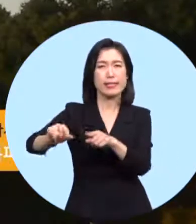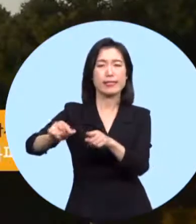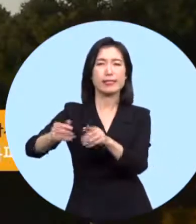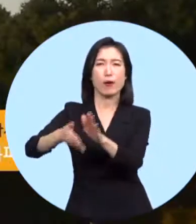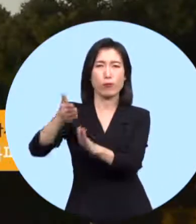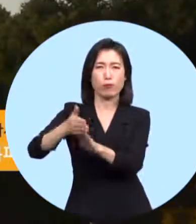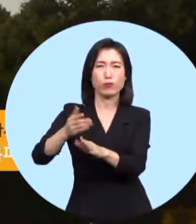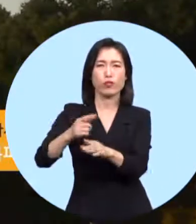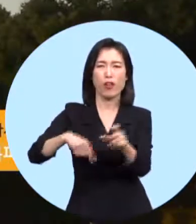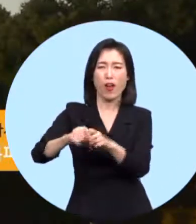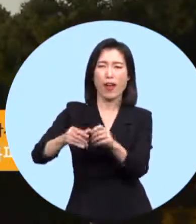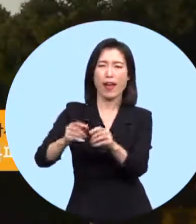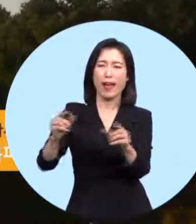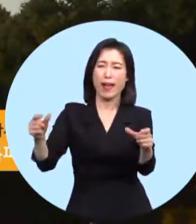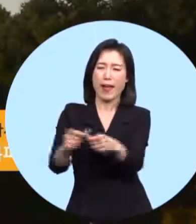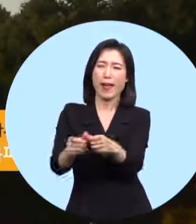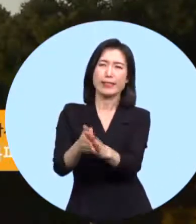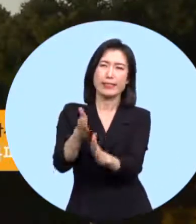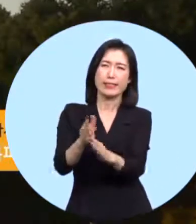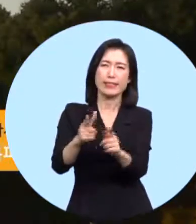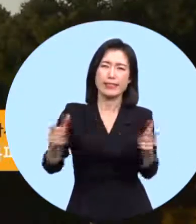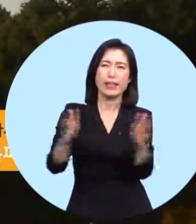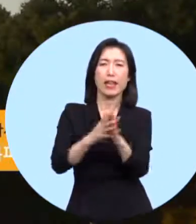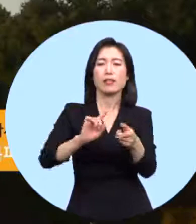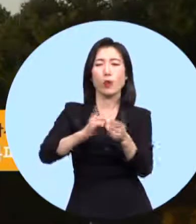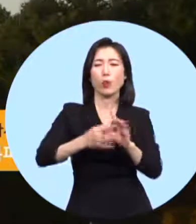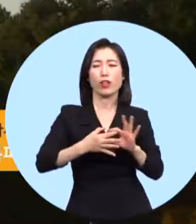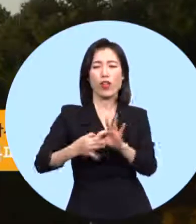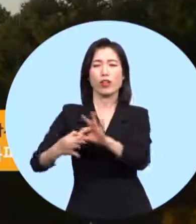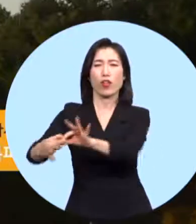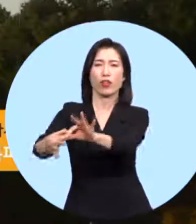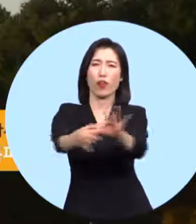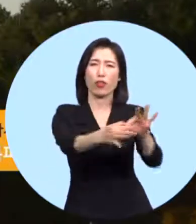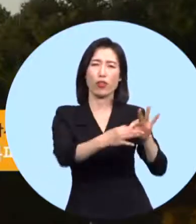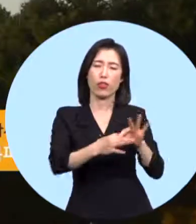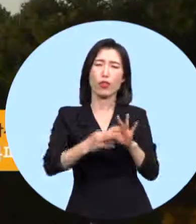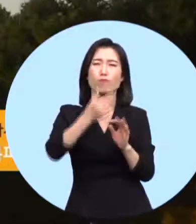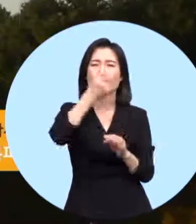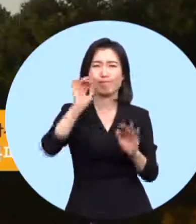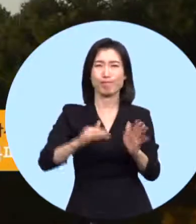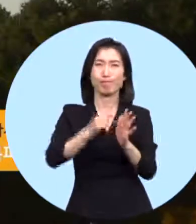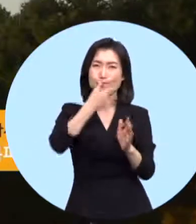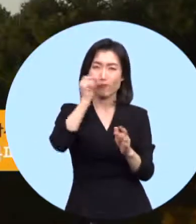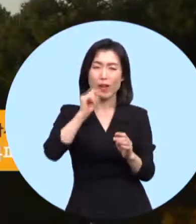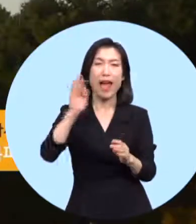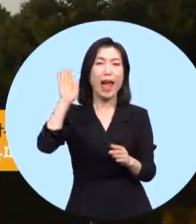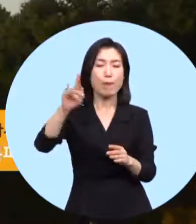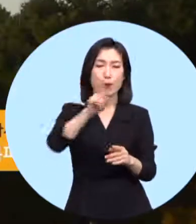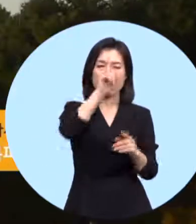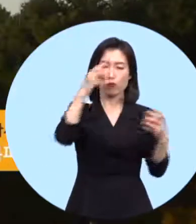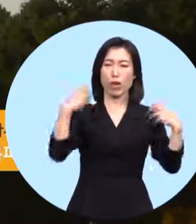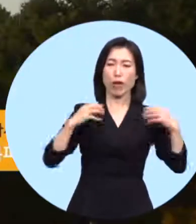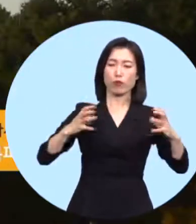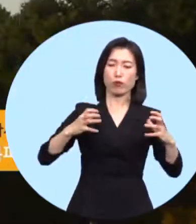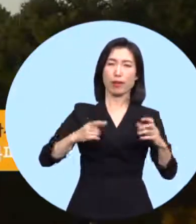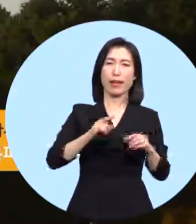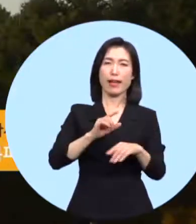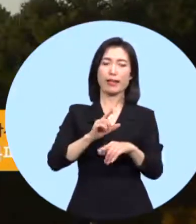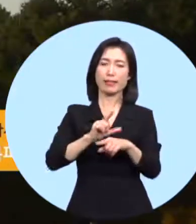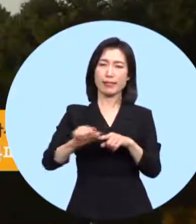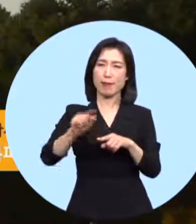소통과 연계가 그동안 부족했습니다. 이 연계성을 어떻게 확보할 건가